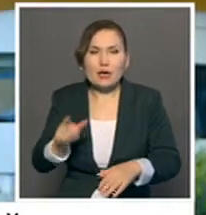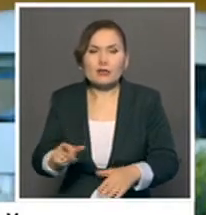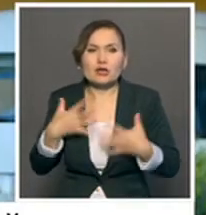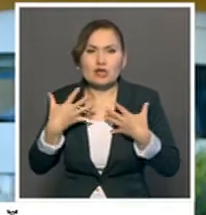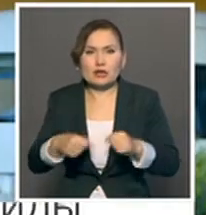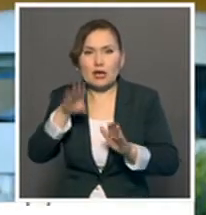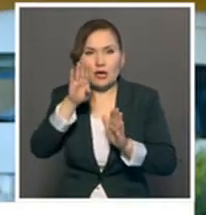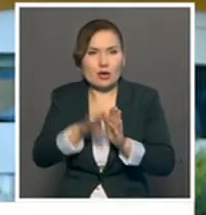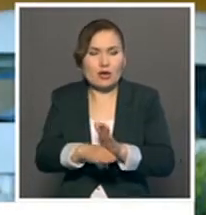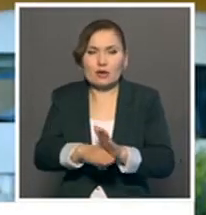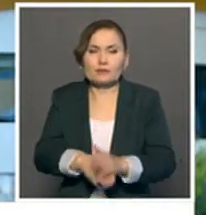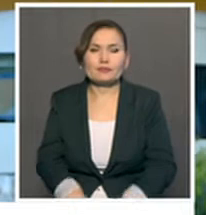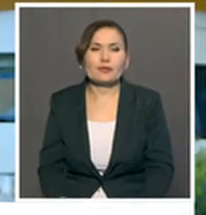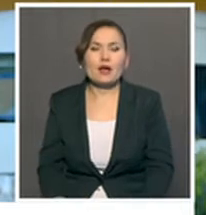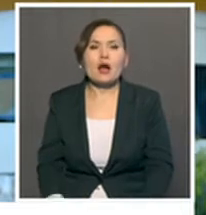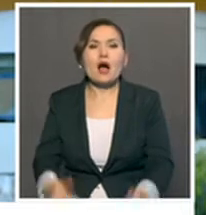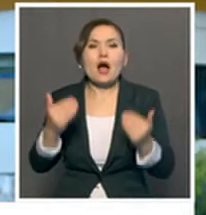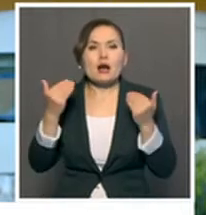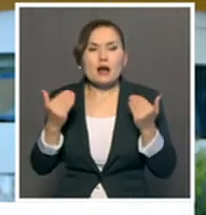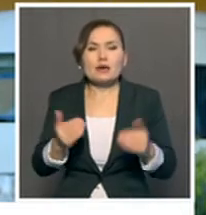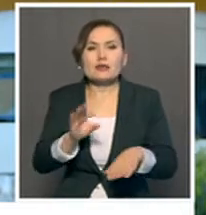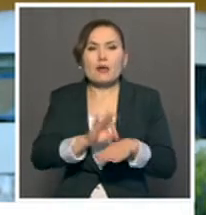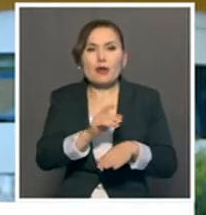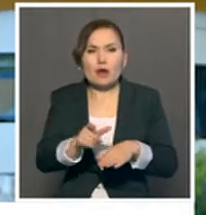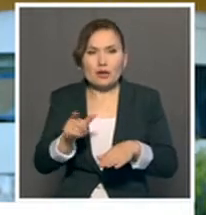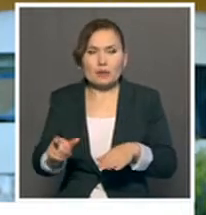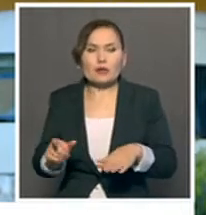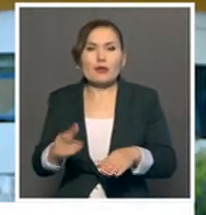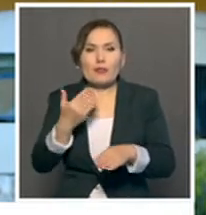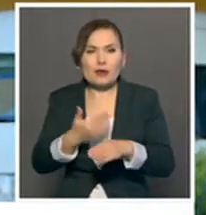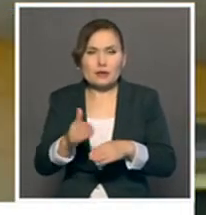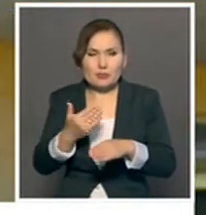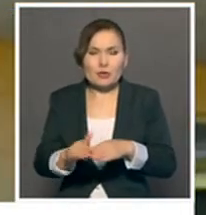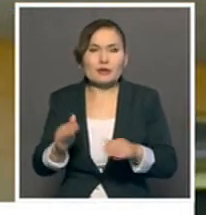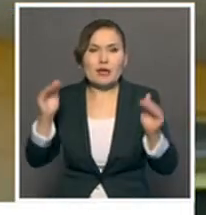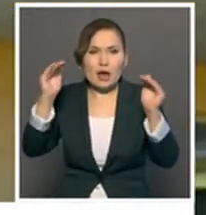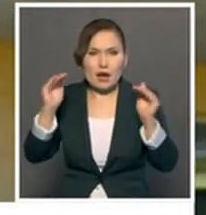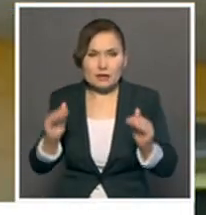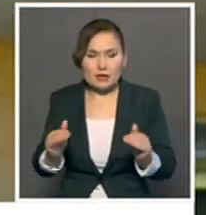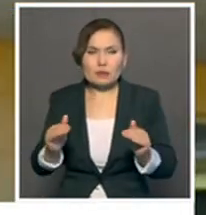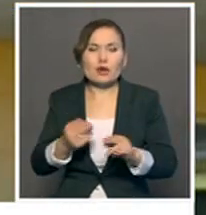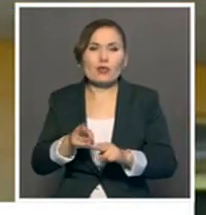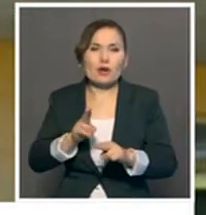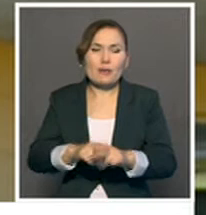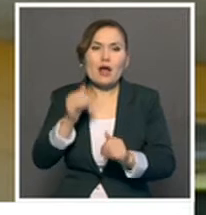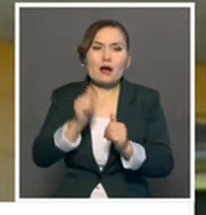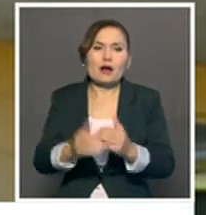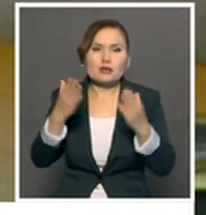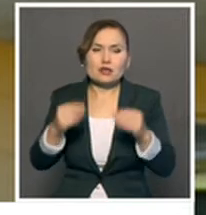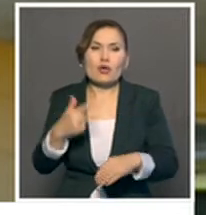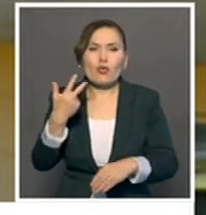Прогноз айта алмаймын, бірақ жеңілдеді. Науқастар да азайды. Бірақ енді бар әлі күнделікті жатқызған 30-40 науқастың